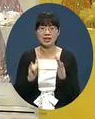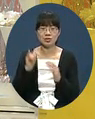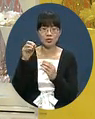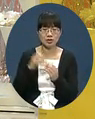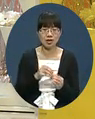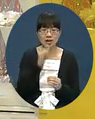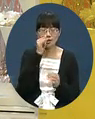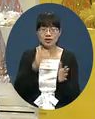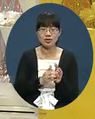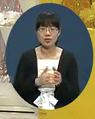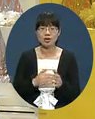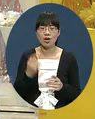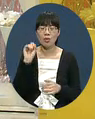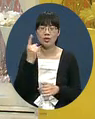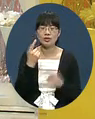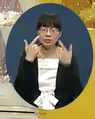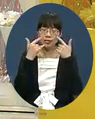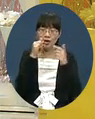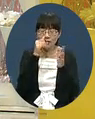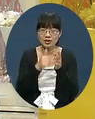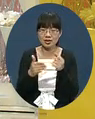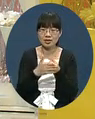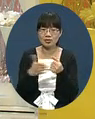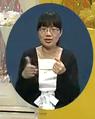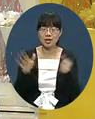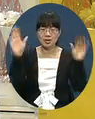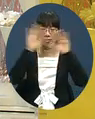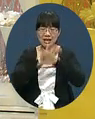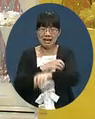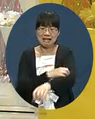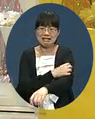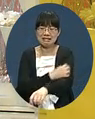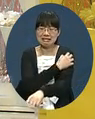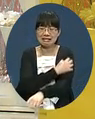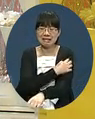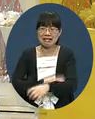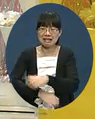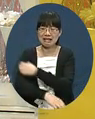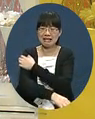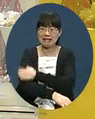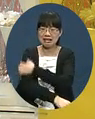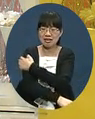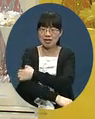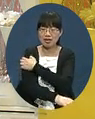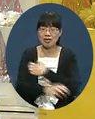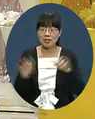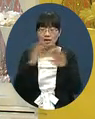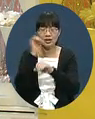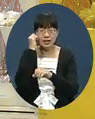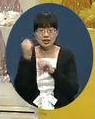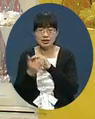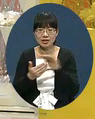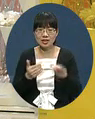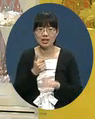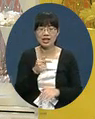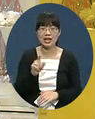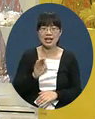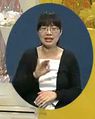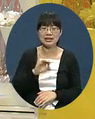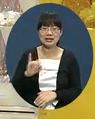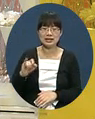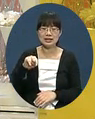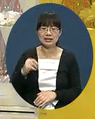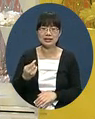있고 소인이 분명히 있습니다. 그래서 밤에 긁는 정도라 그러면은 밤에 자기 전에 항히스타민제 네. 좀 복용해